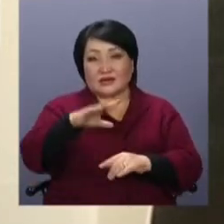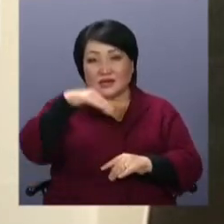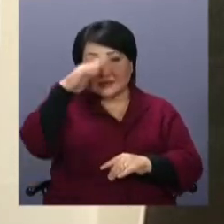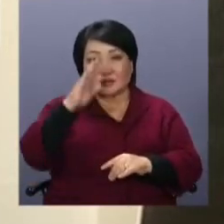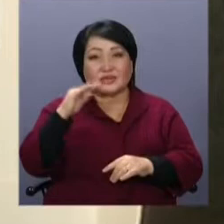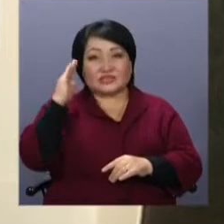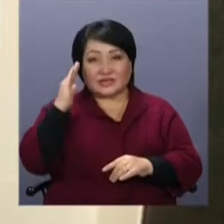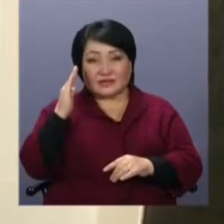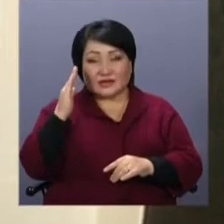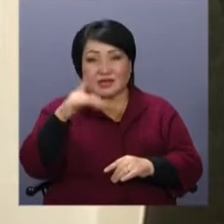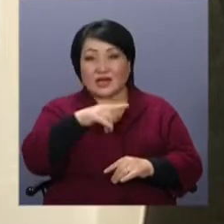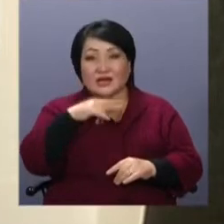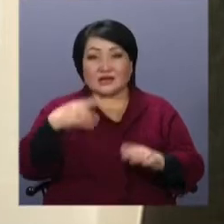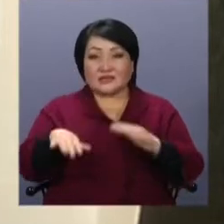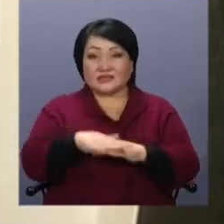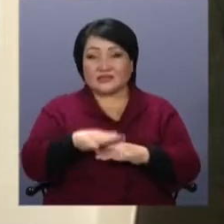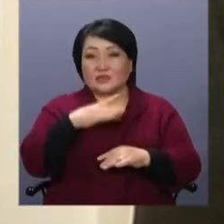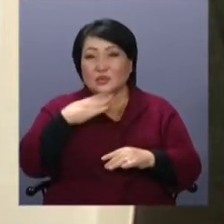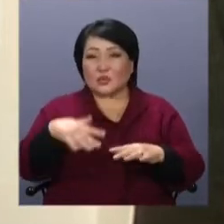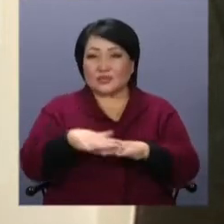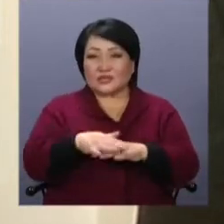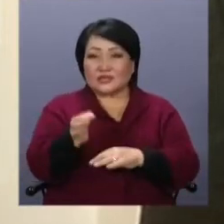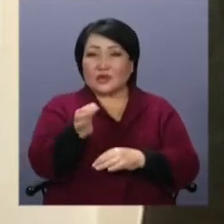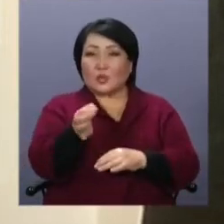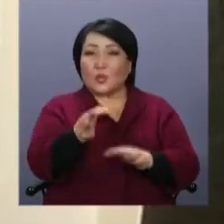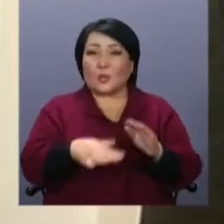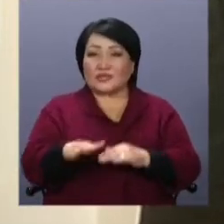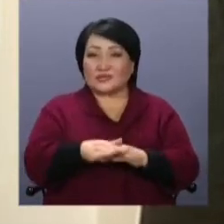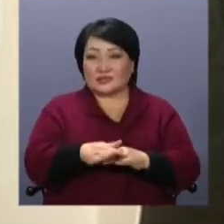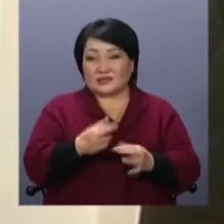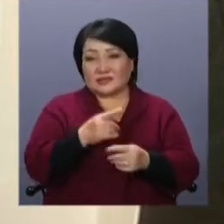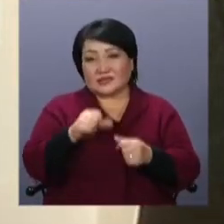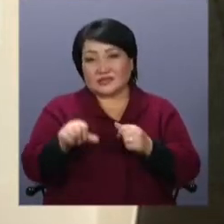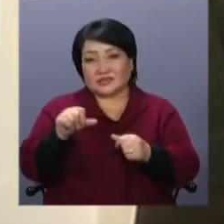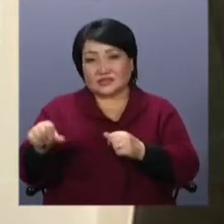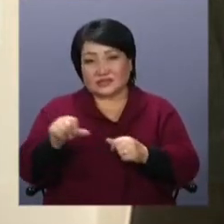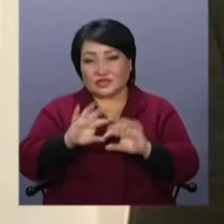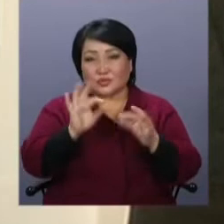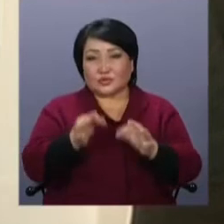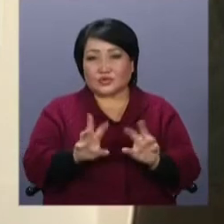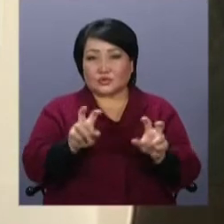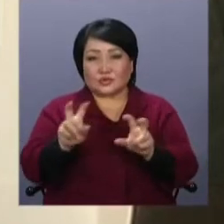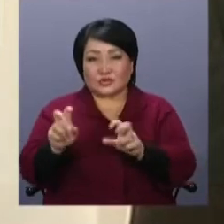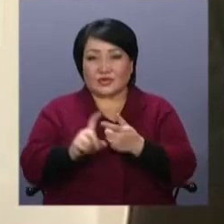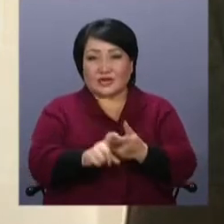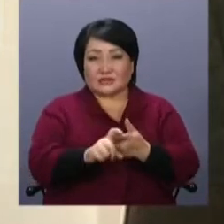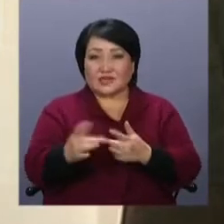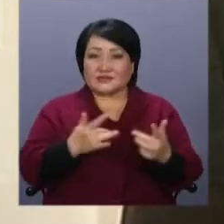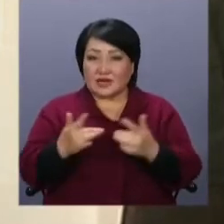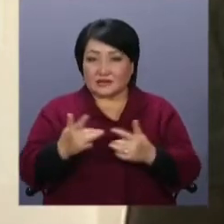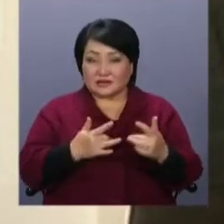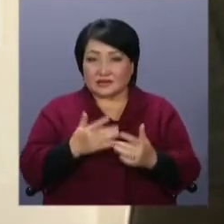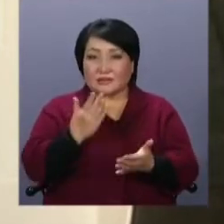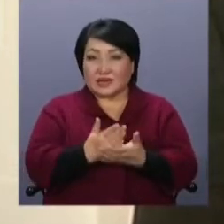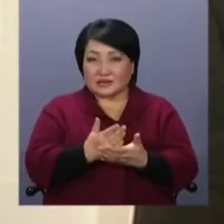Ресейдің көптеген бір облыстарында жеке-жеке өнер түрлеріне байланысты осы театрлардың ізі бар. Бірақ жалпы